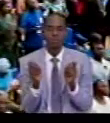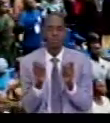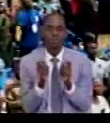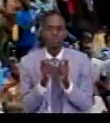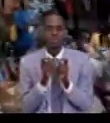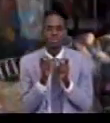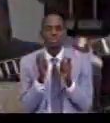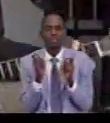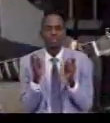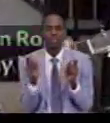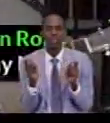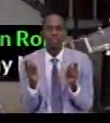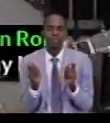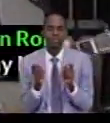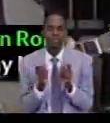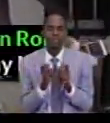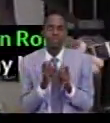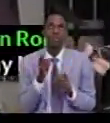Alléluia,